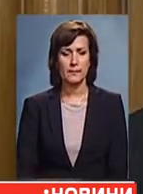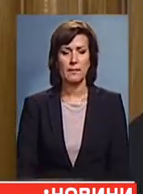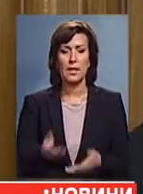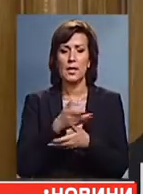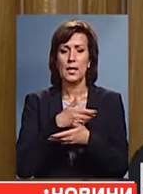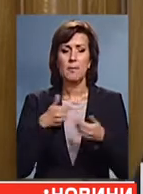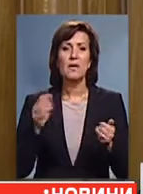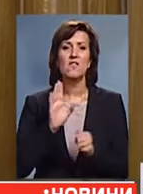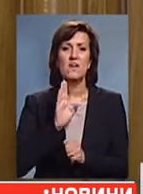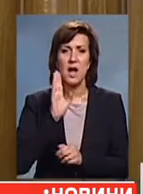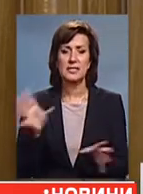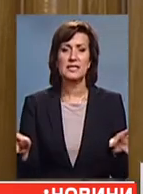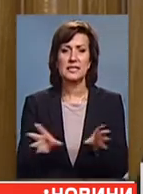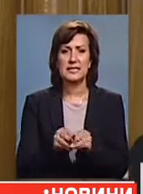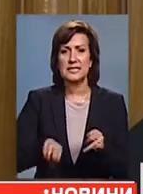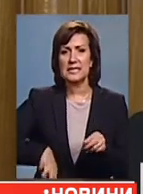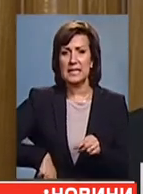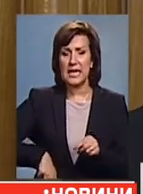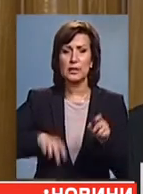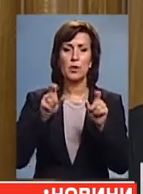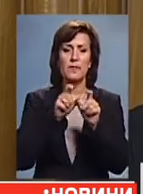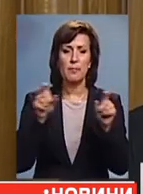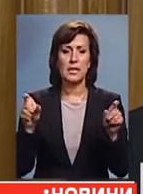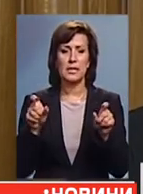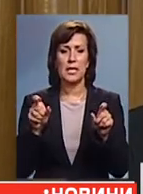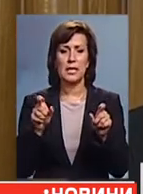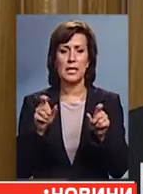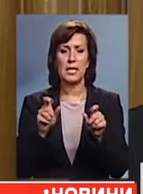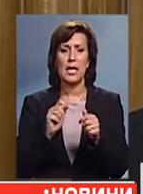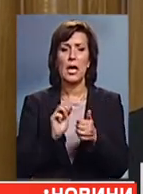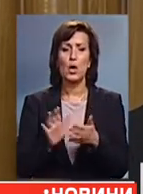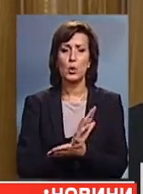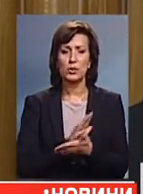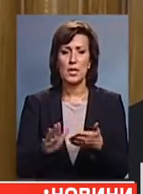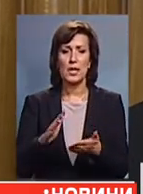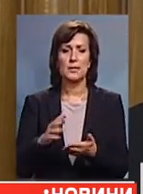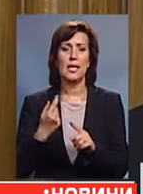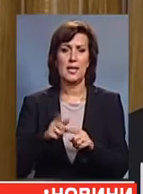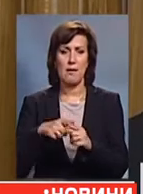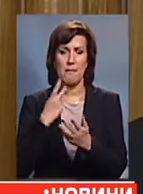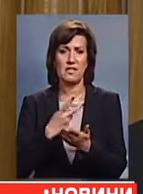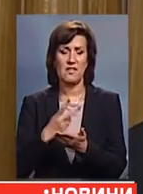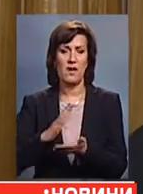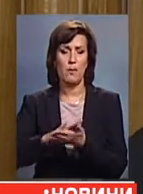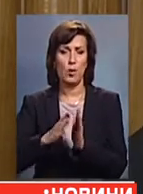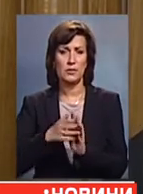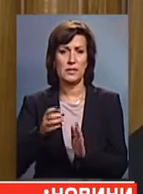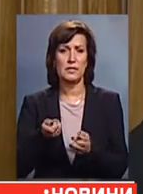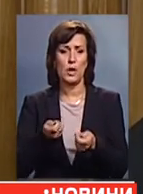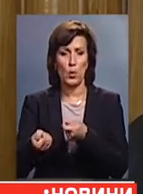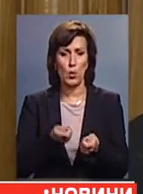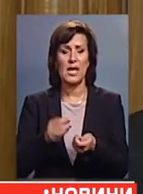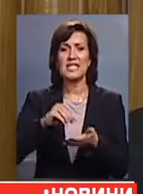Ми вранці разом з директором департаменту люстрації Тетяною Козаченко, яка представляє позицію уряду, зареєстрували